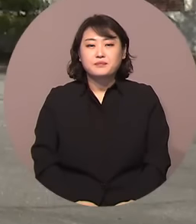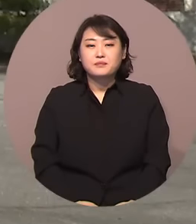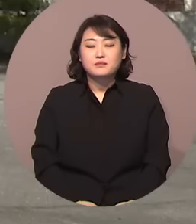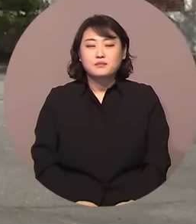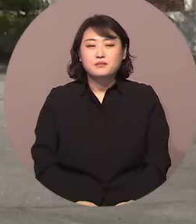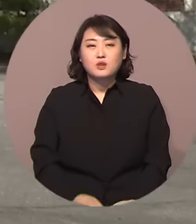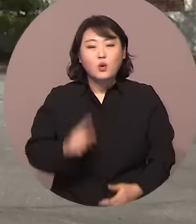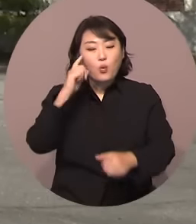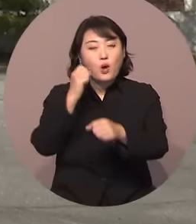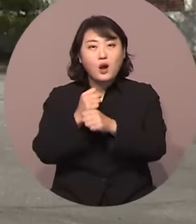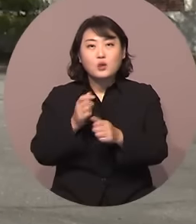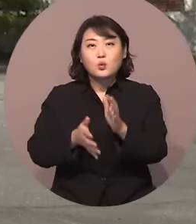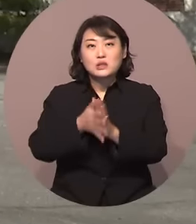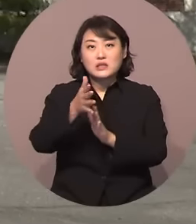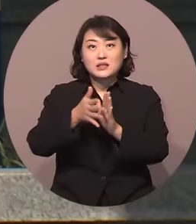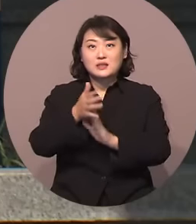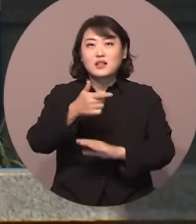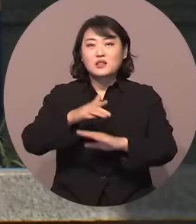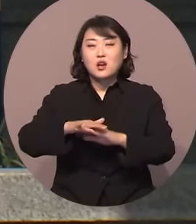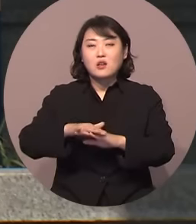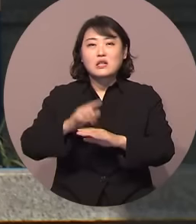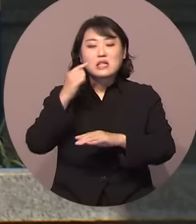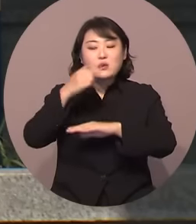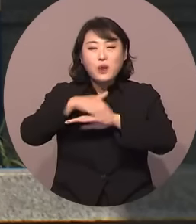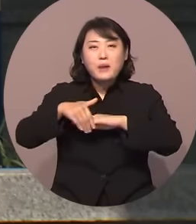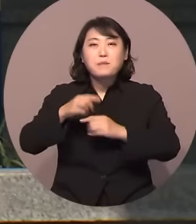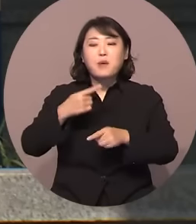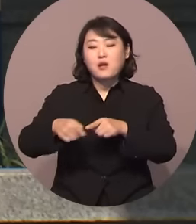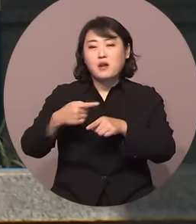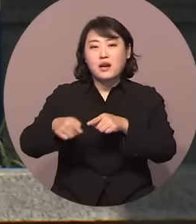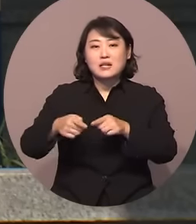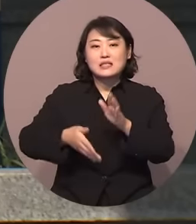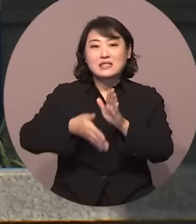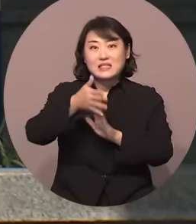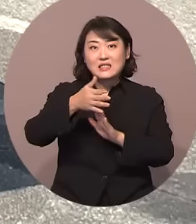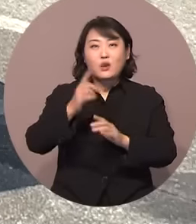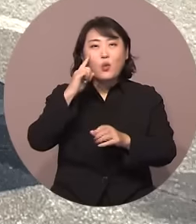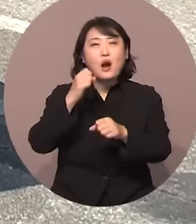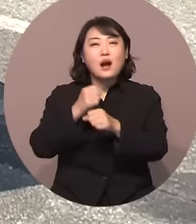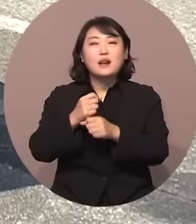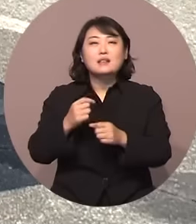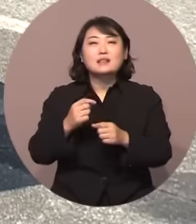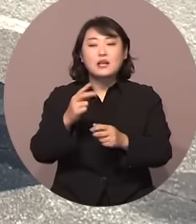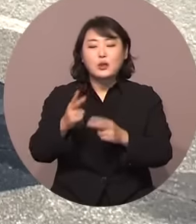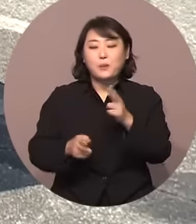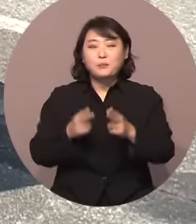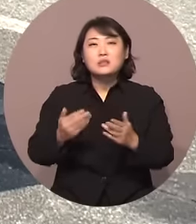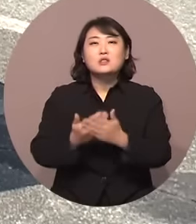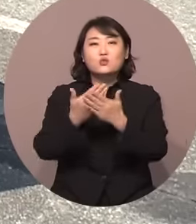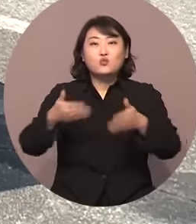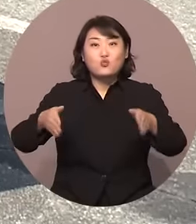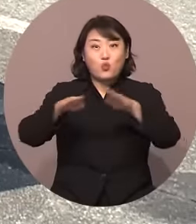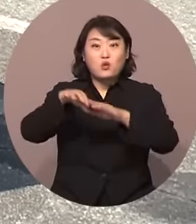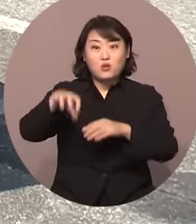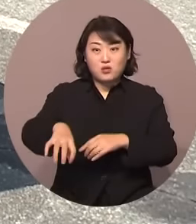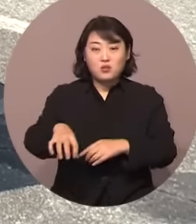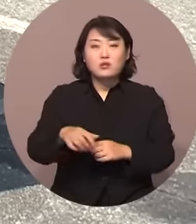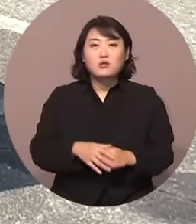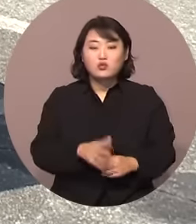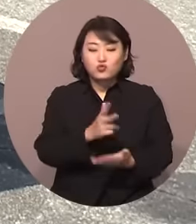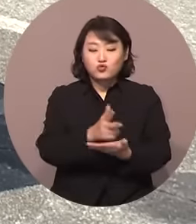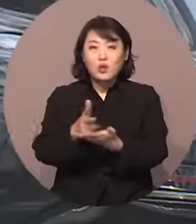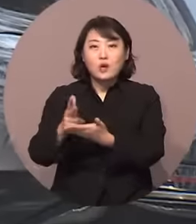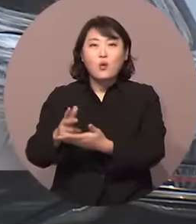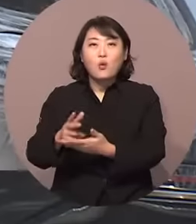과학도시 대전의 과학 정책을 기획 평가하는 시사나 과학산업 지원입니다 주차장에는